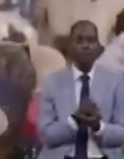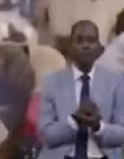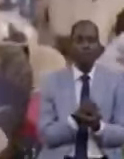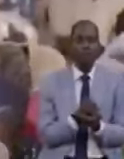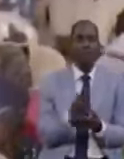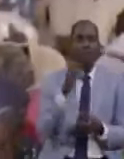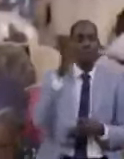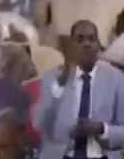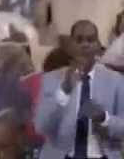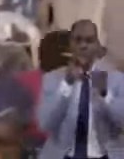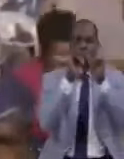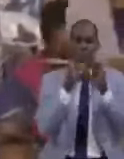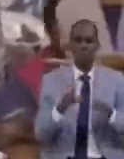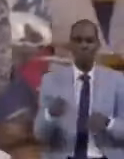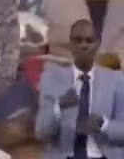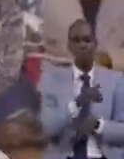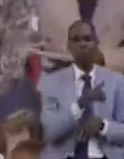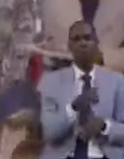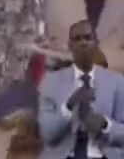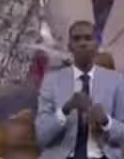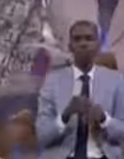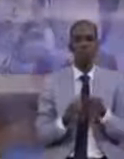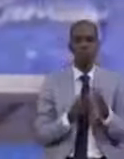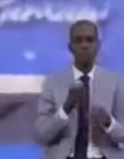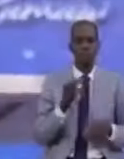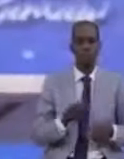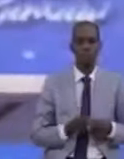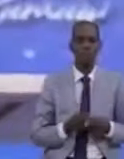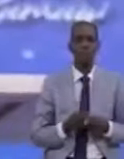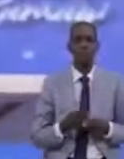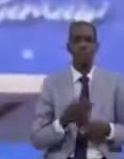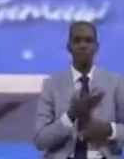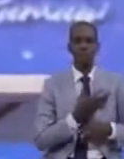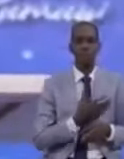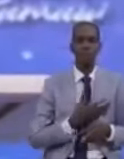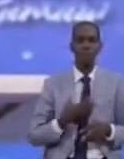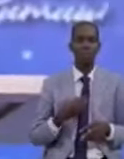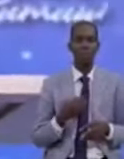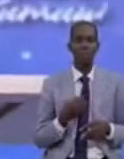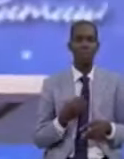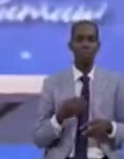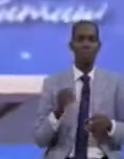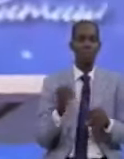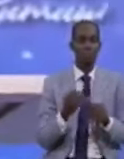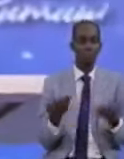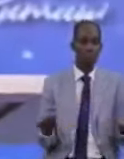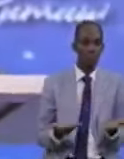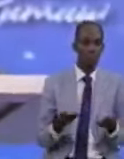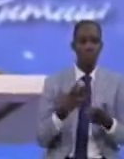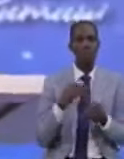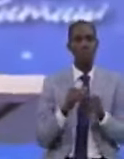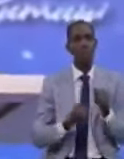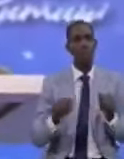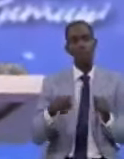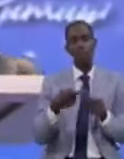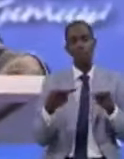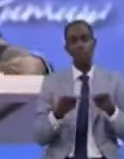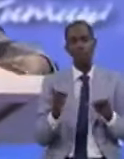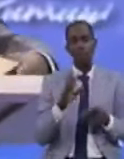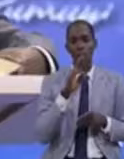bénisse toujours debout et partout où vous êtes toujours debout nos conseillers viendront vers